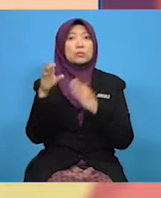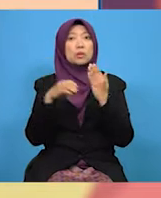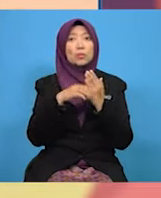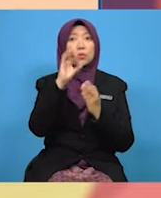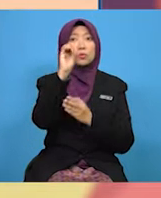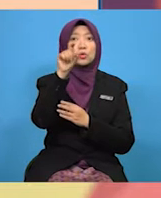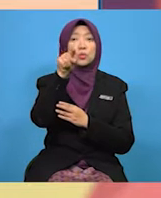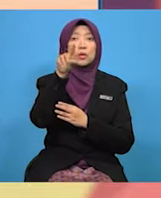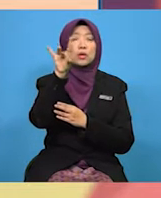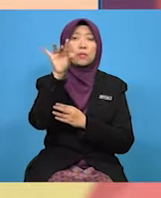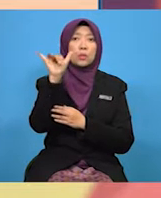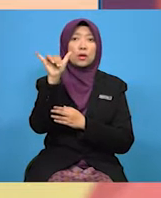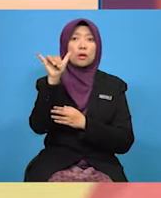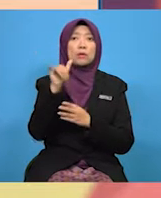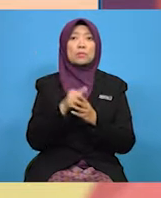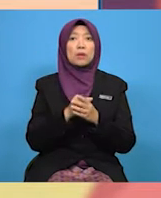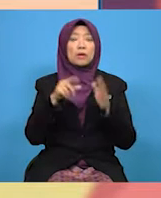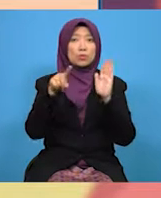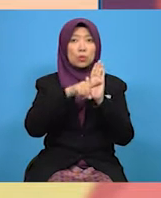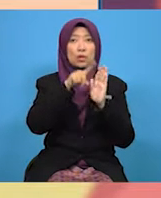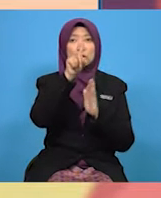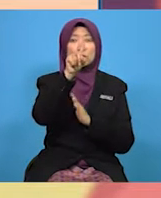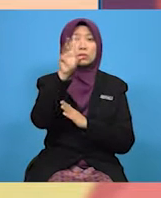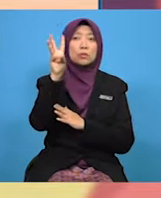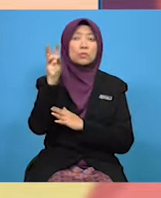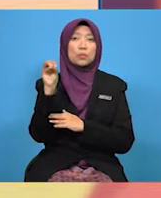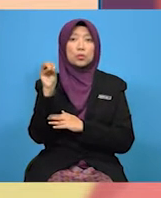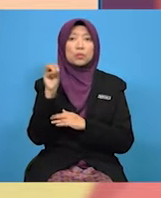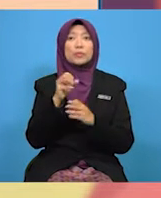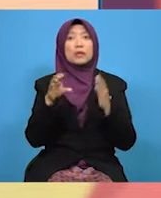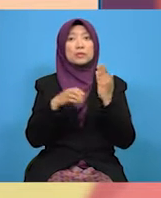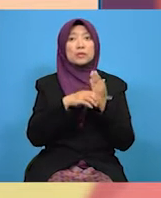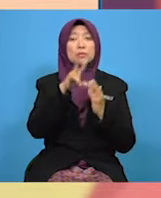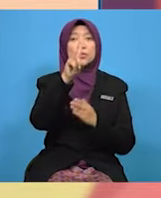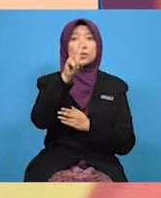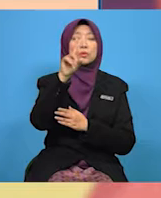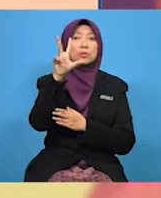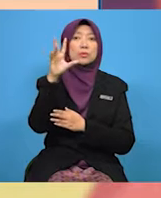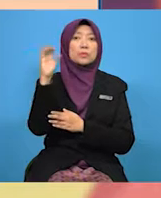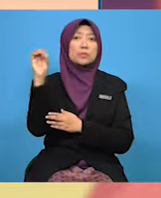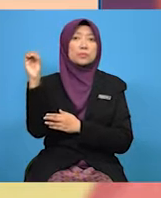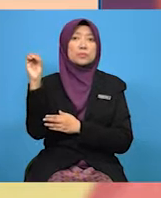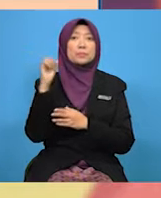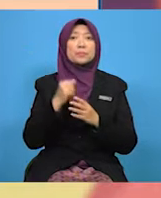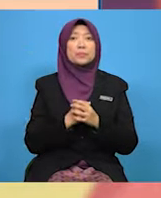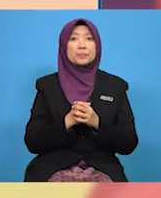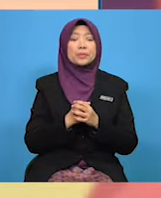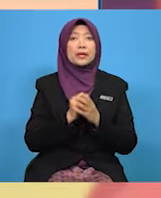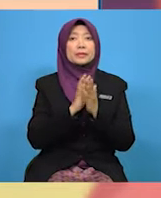campuh kosong 8w tolak 190 campur 1300